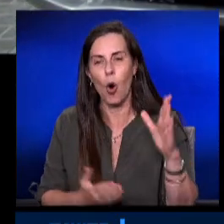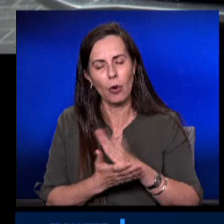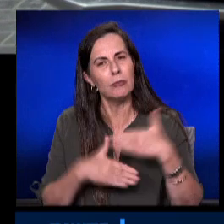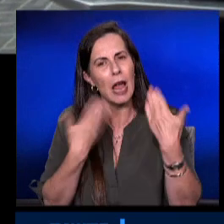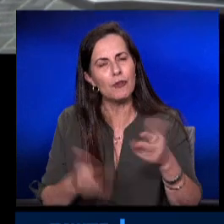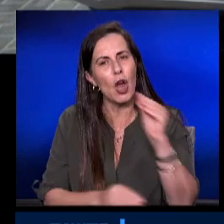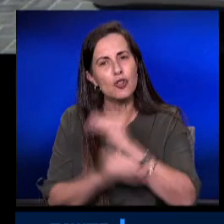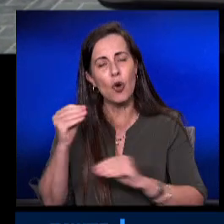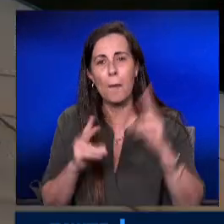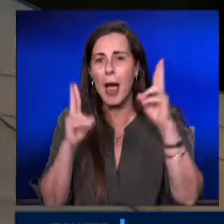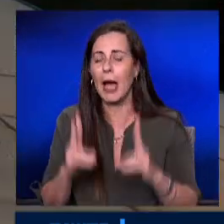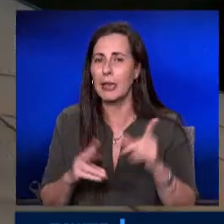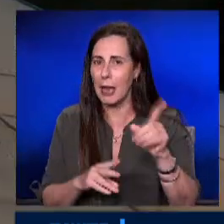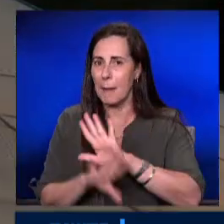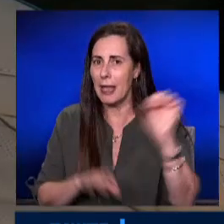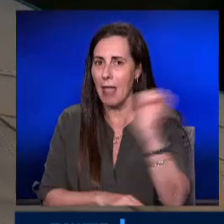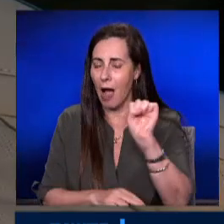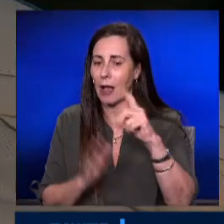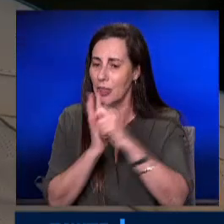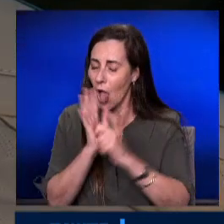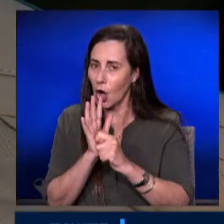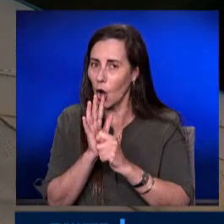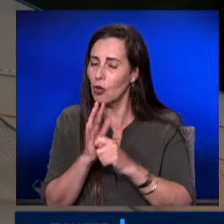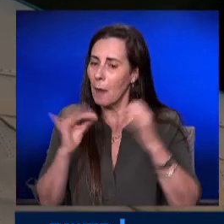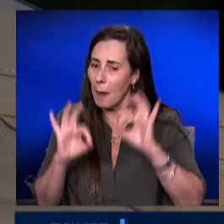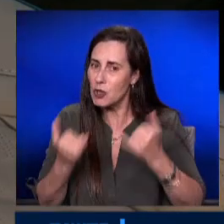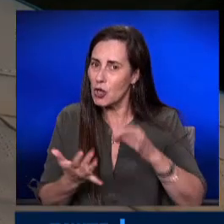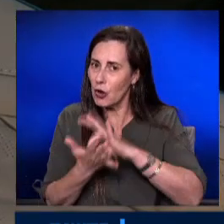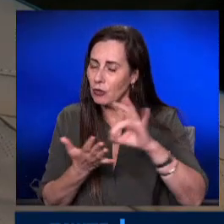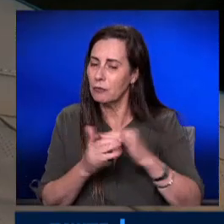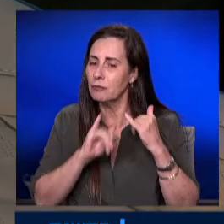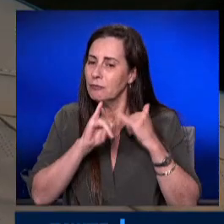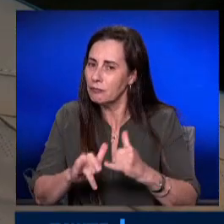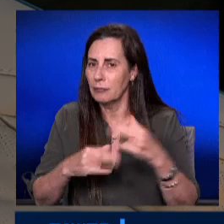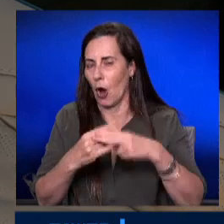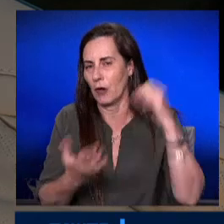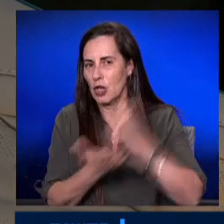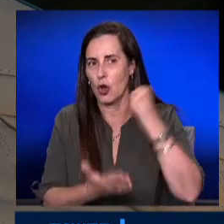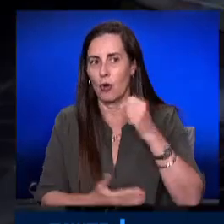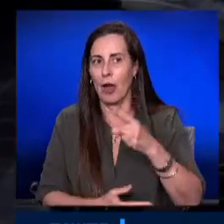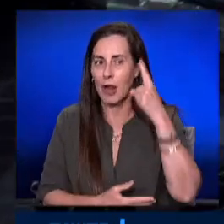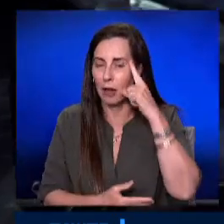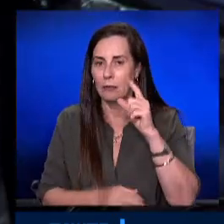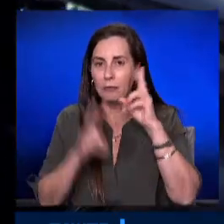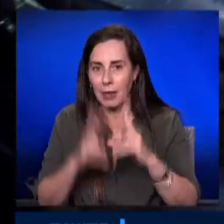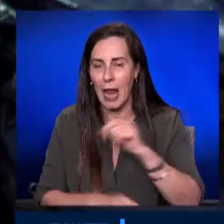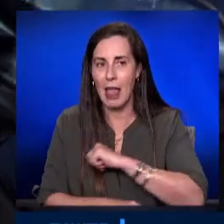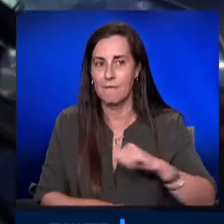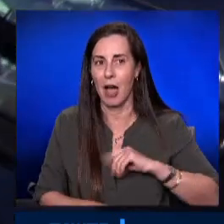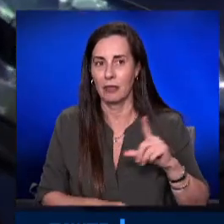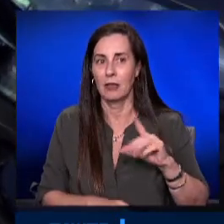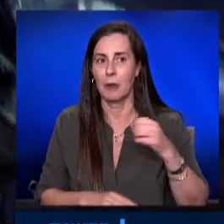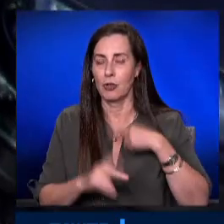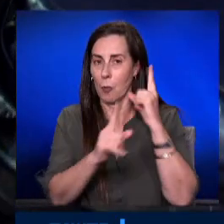את השימוש בחניה האוטונומית. תקנות בנושא מגובשות בימים אלה ויובאו בקרוב לאישור. הוא חייב לדעת לבלום לבד. ואם עכשיו אני נעמדתי